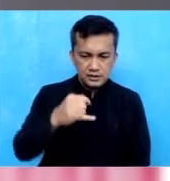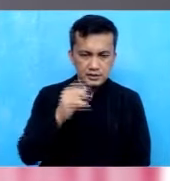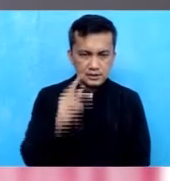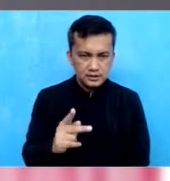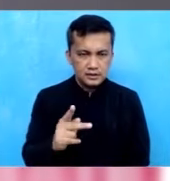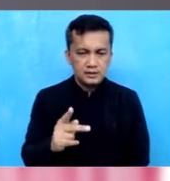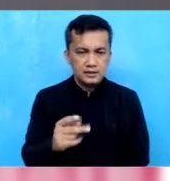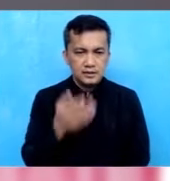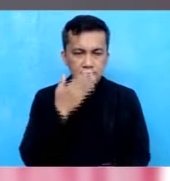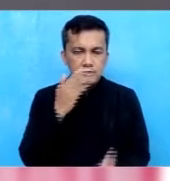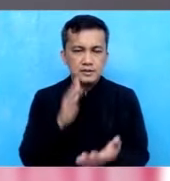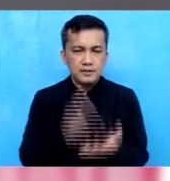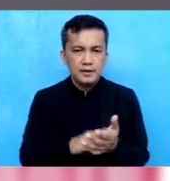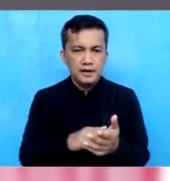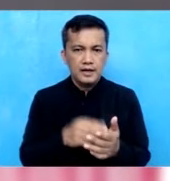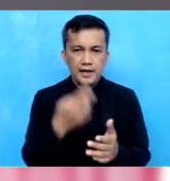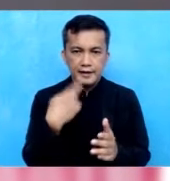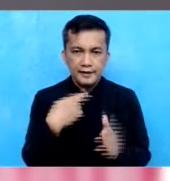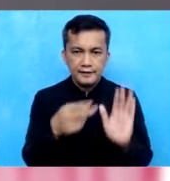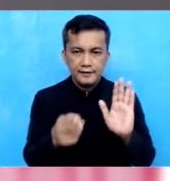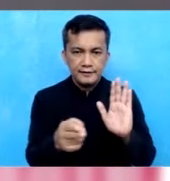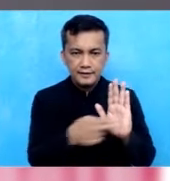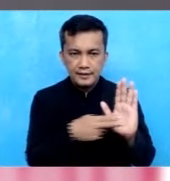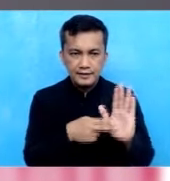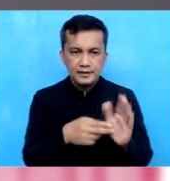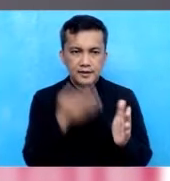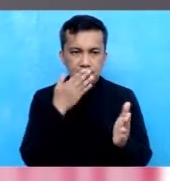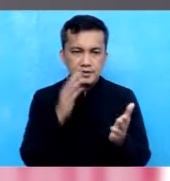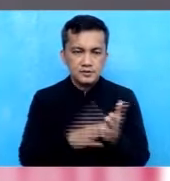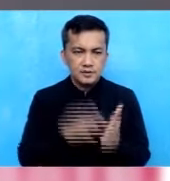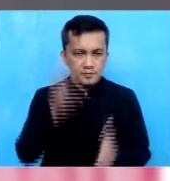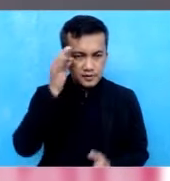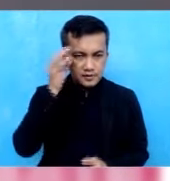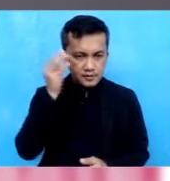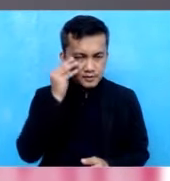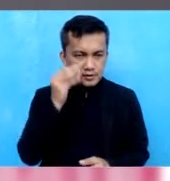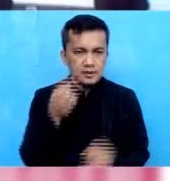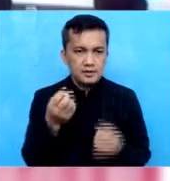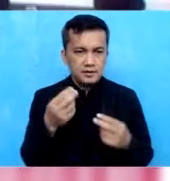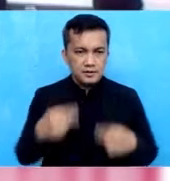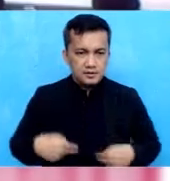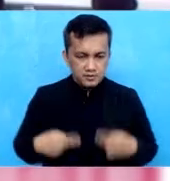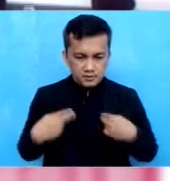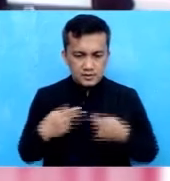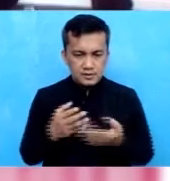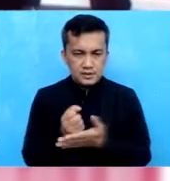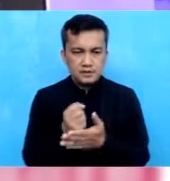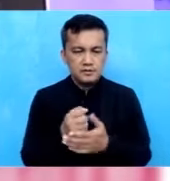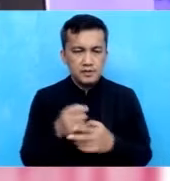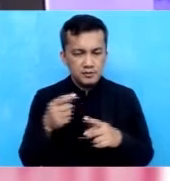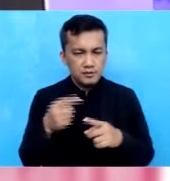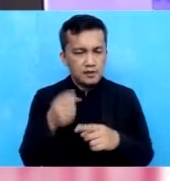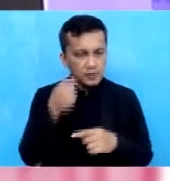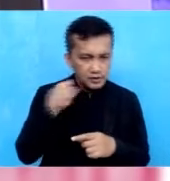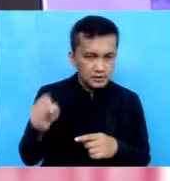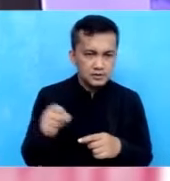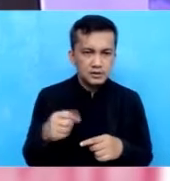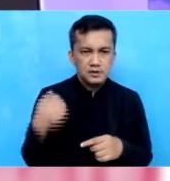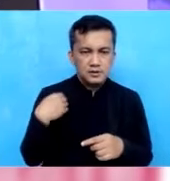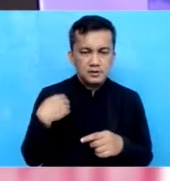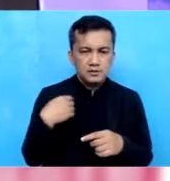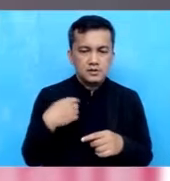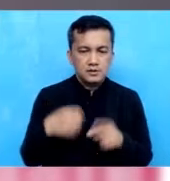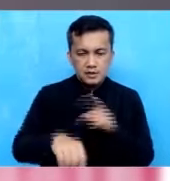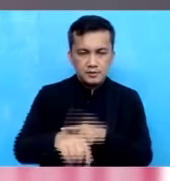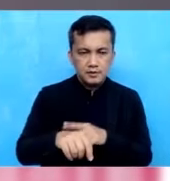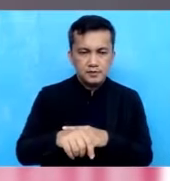red tagging, masama si Marcos, marami siyang human rights violation. Di pa man oras para mag-interpolate, sumingit na